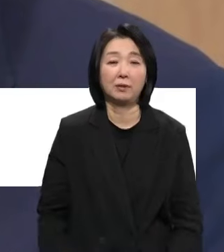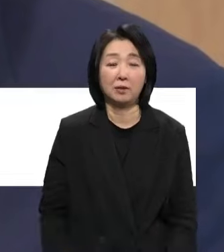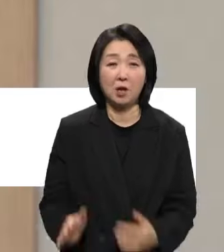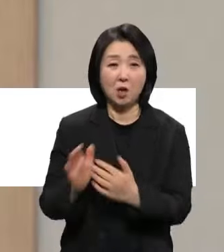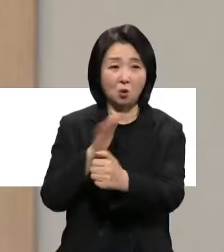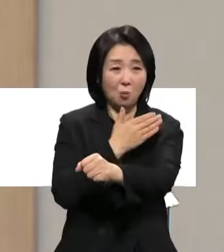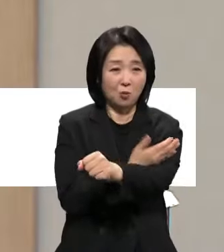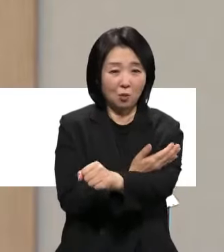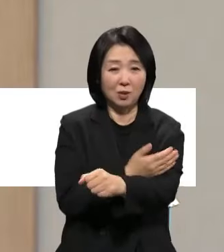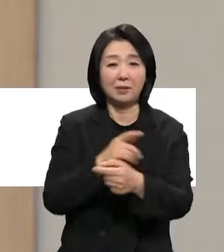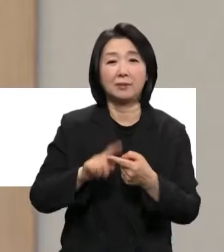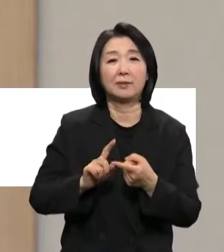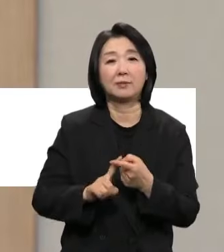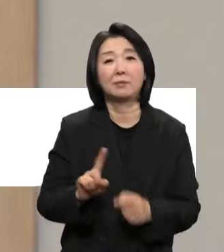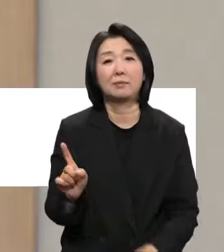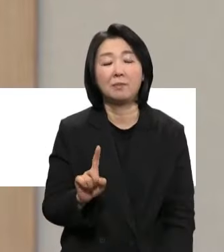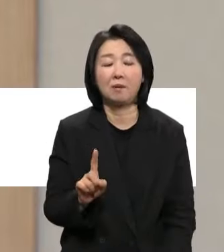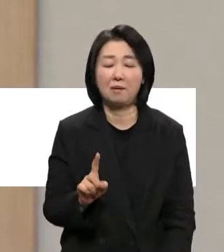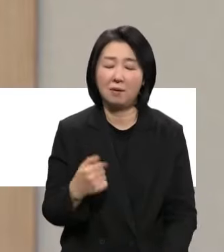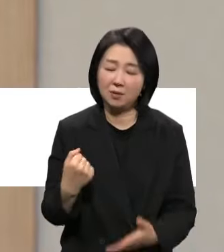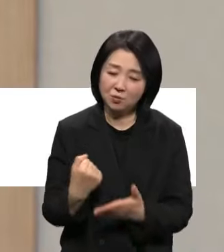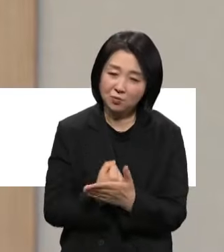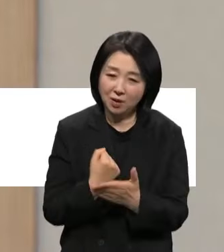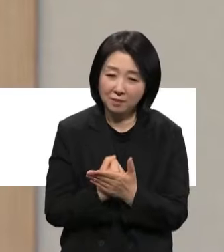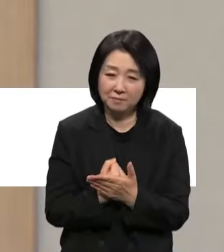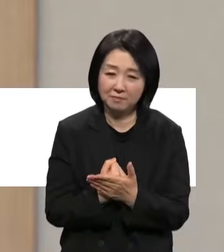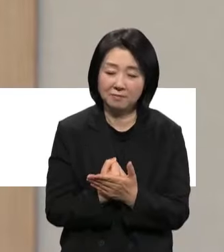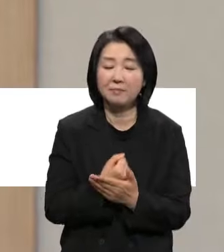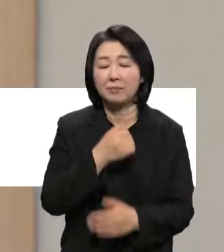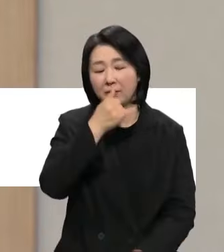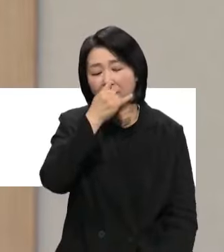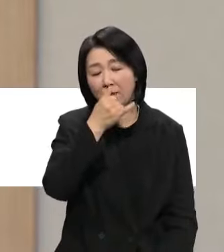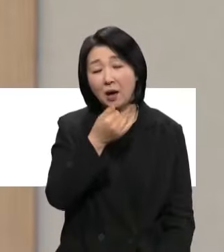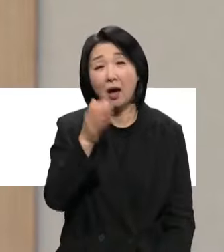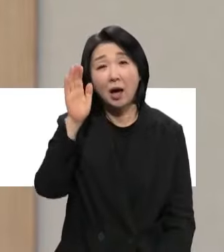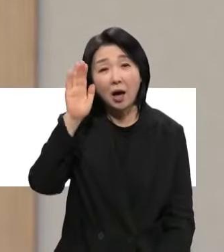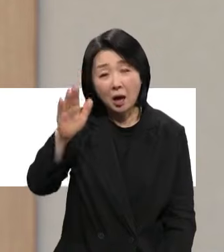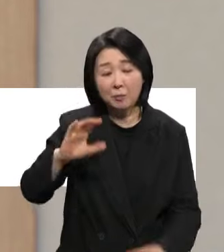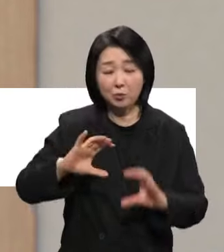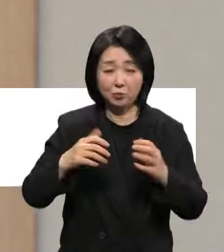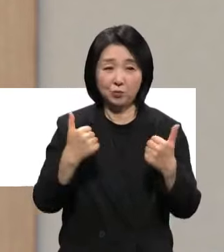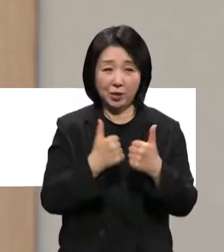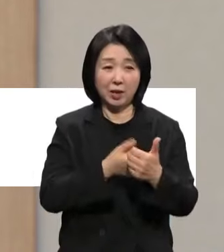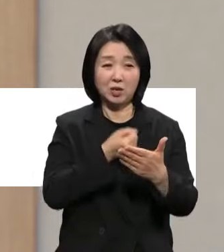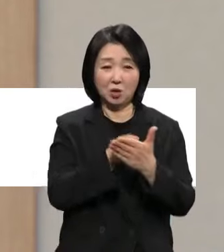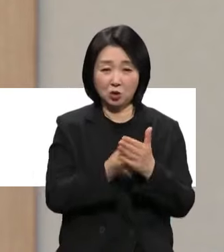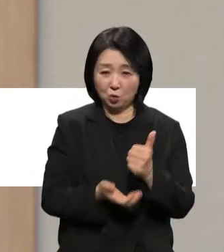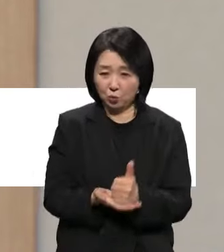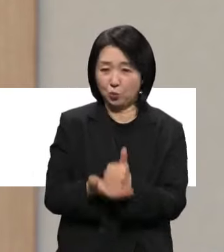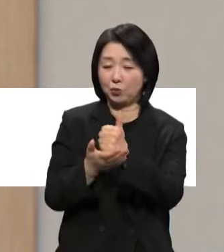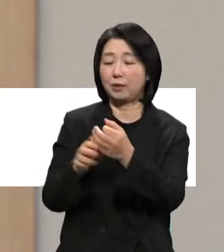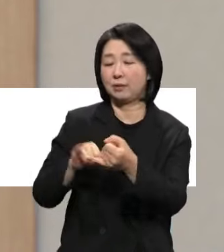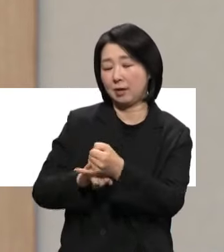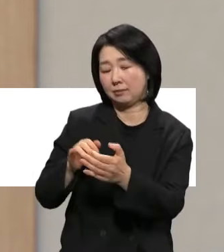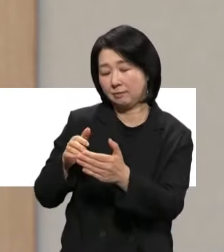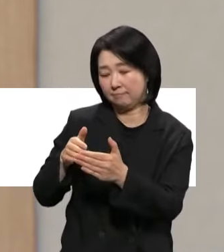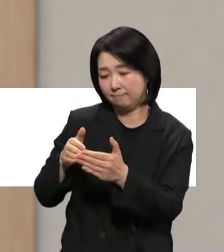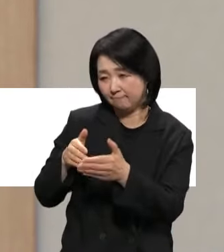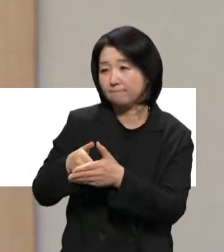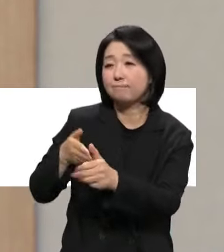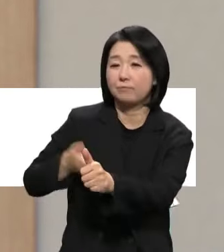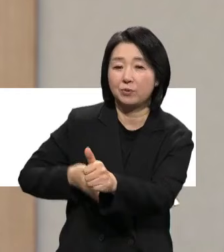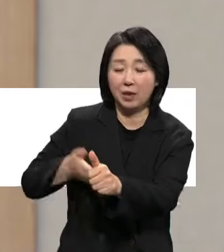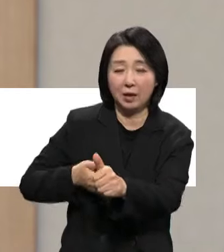행사에 대해서 유감 표명과 함께 향후 국회의 결정을 존중하겠다라는 약속을 해주시면